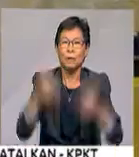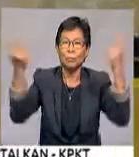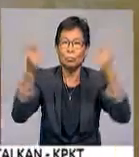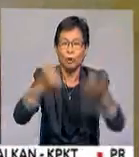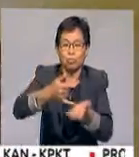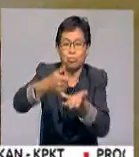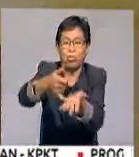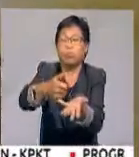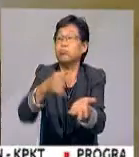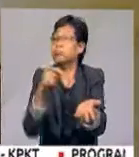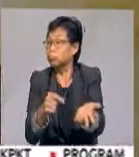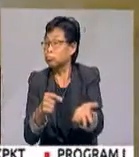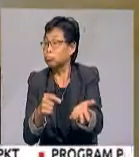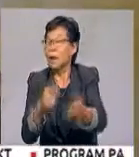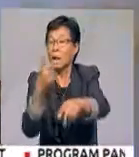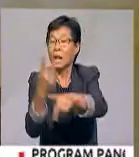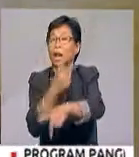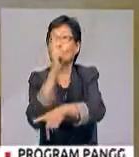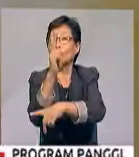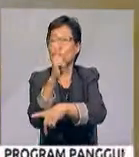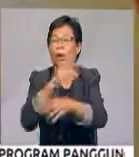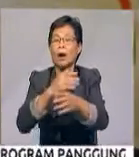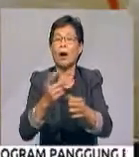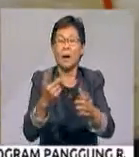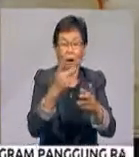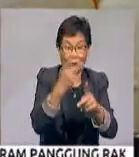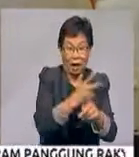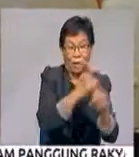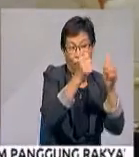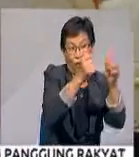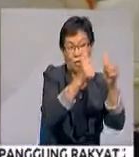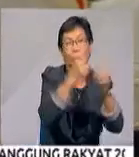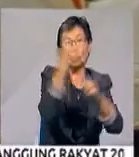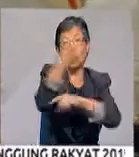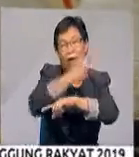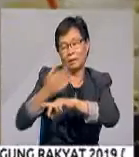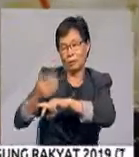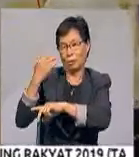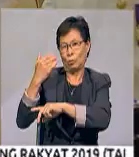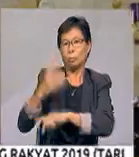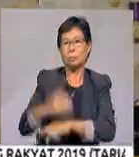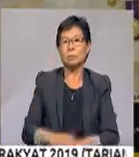pengunaan ini merupakan sesi kedua selepas sesi pertama dua hari lalu